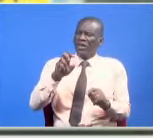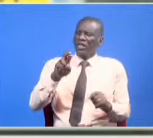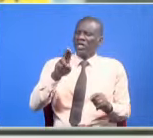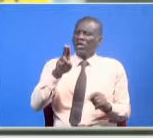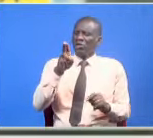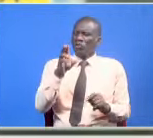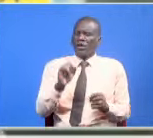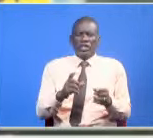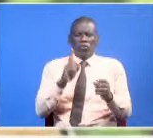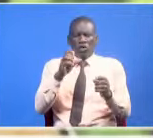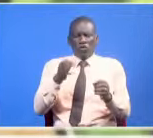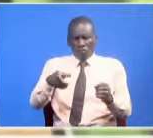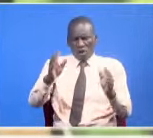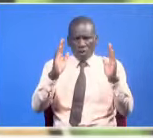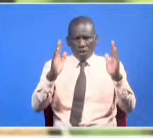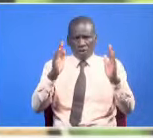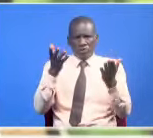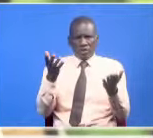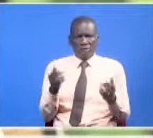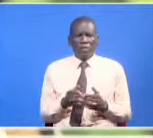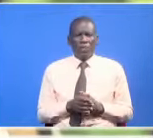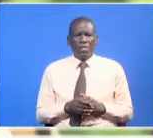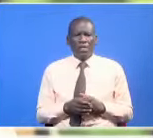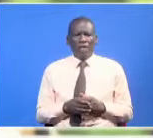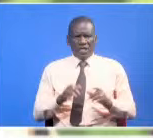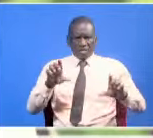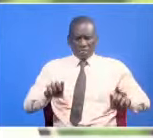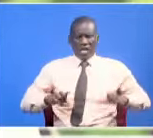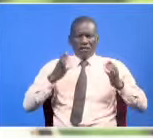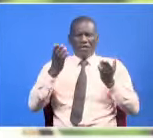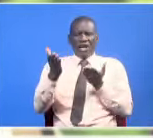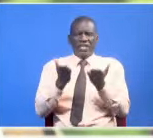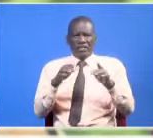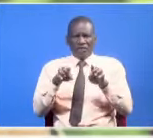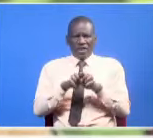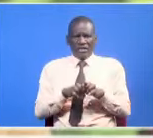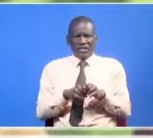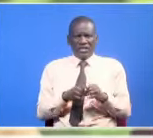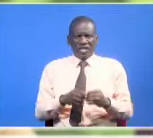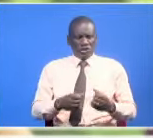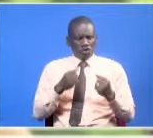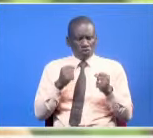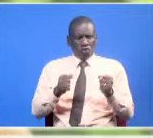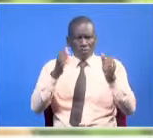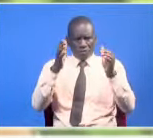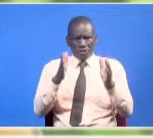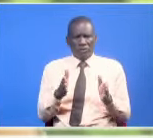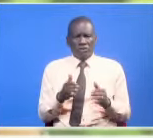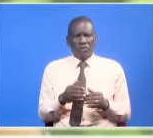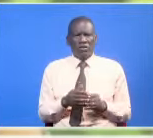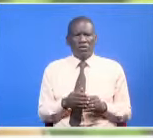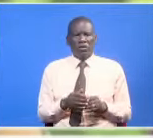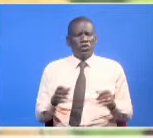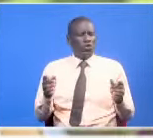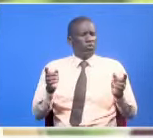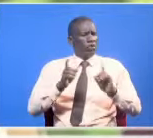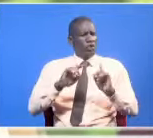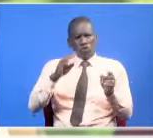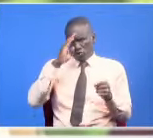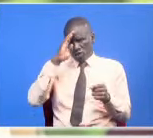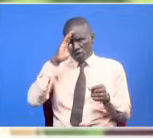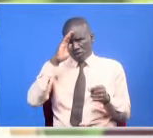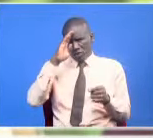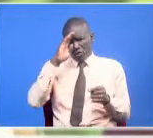heroes in sports. His life and service as a virtuous man will no doubt be